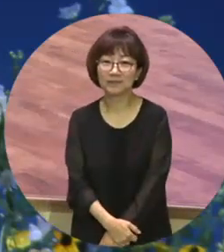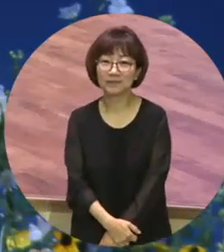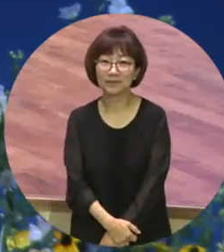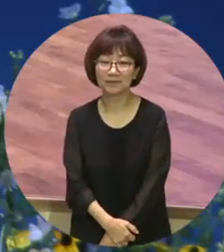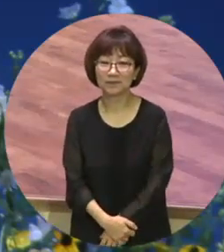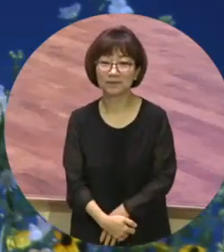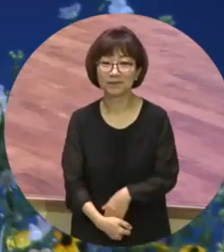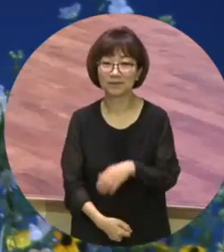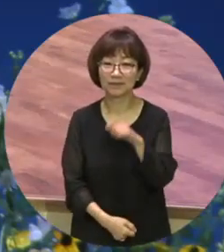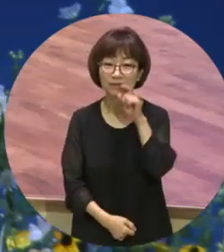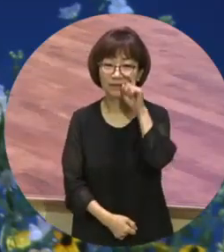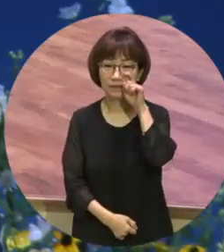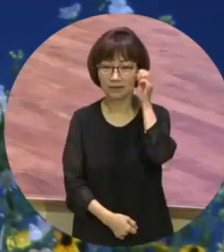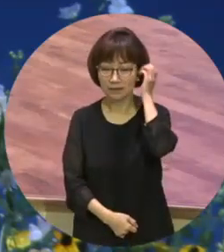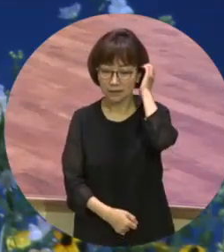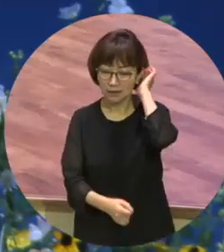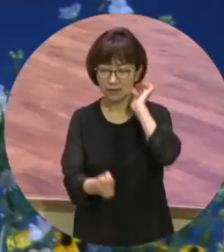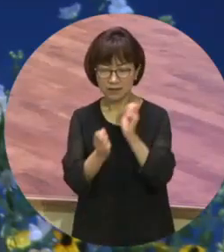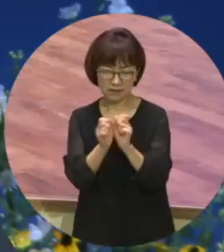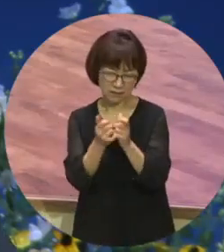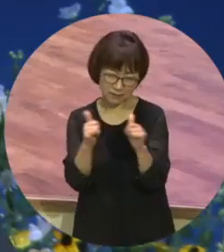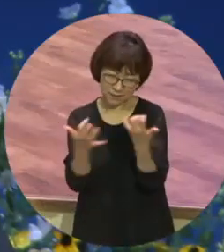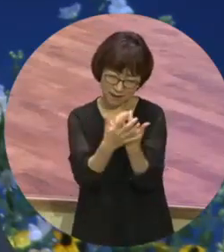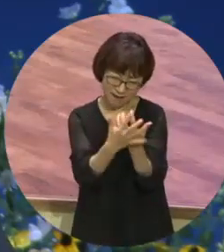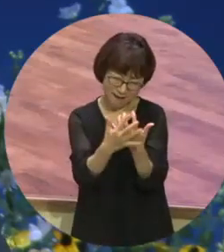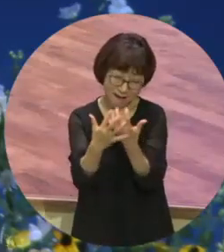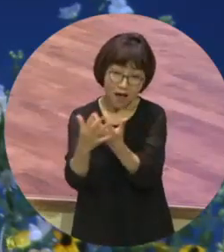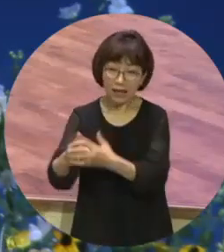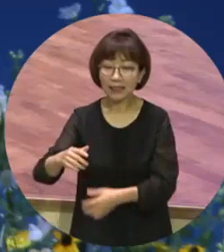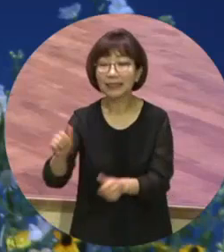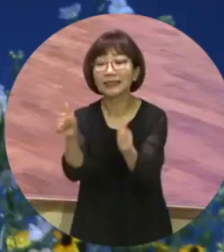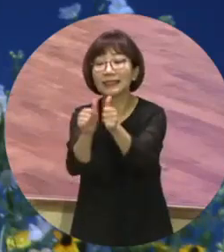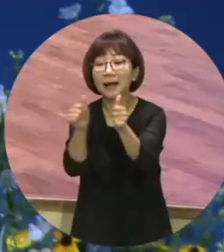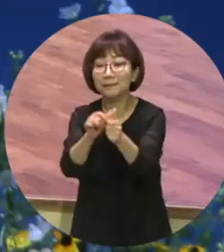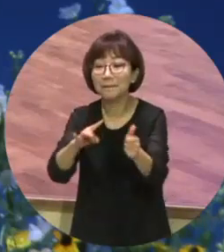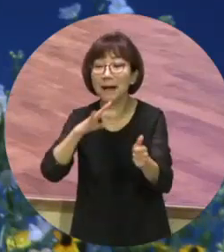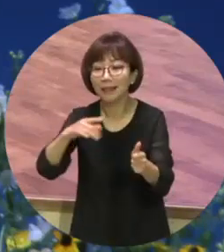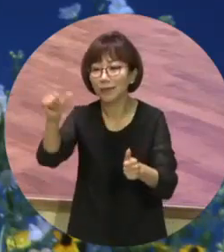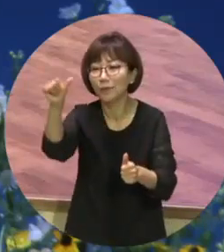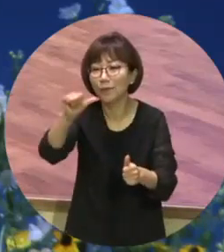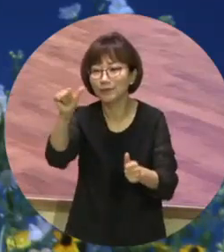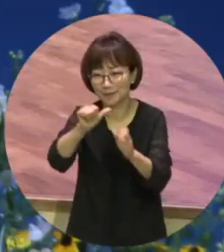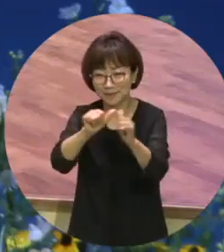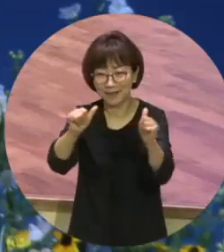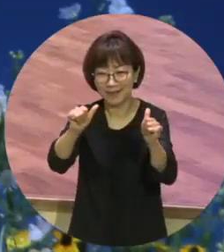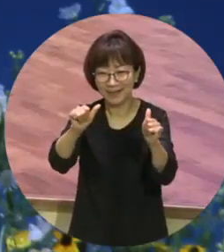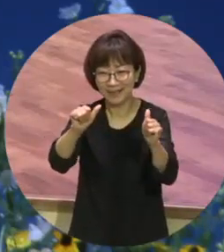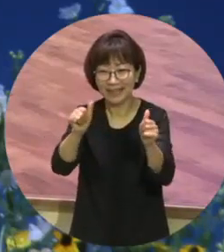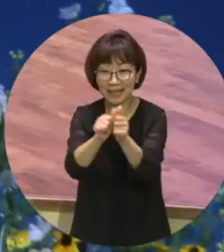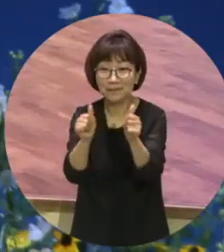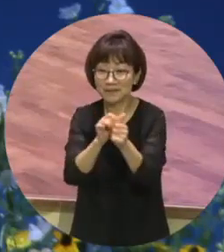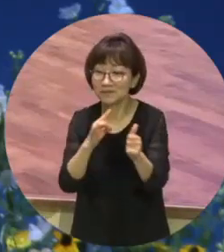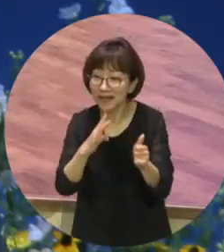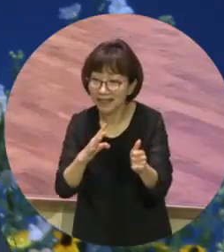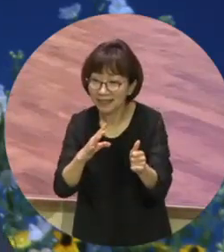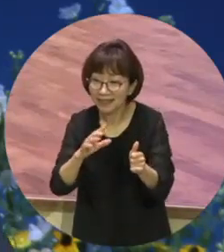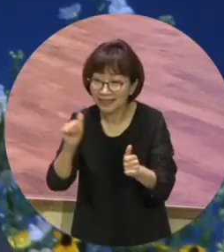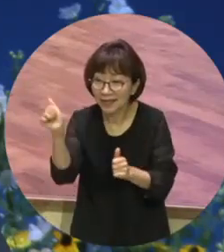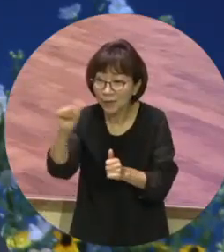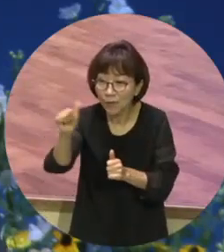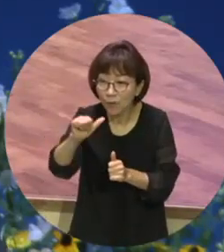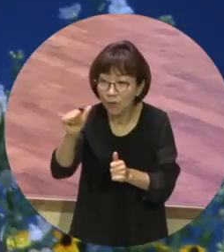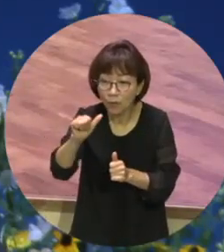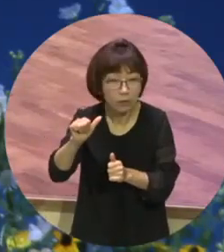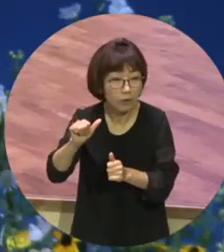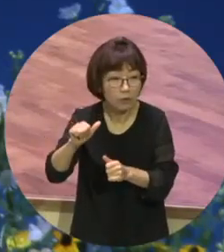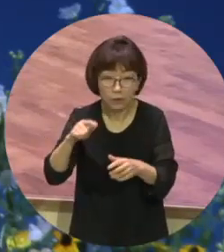그렇잖아요. 아니 이 많은 사람 남자만 5천 명인데 당 금방 우리 지금도 그렇습니다. 5천 명 금방 먹일